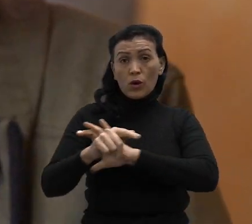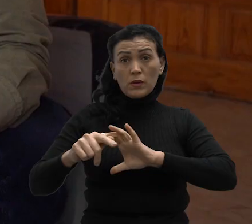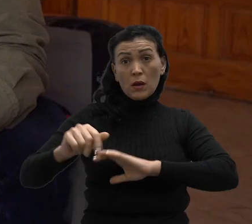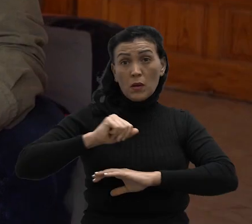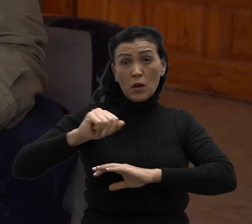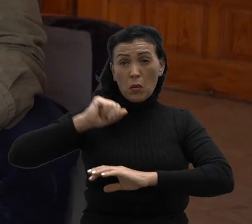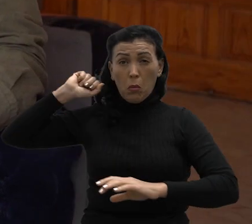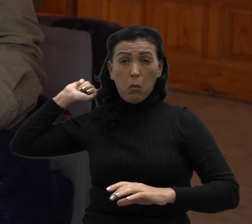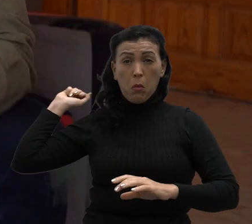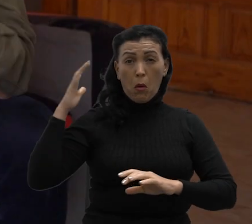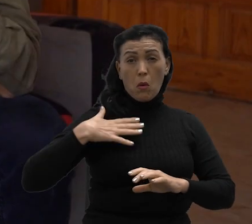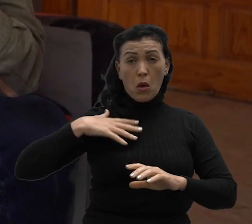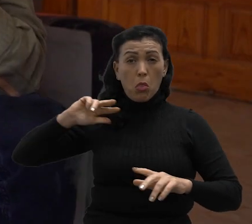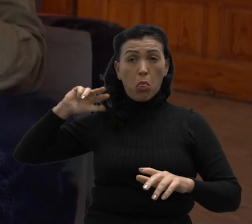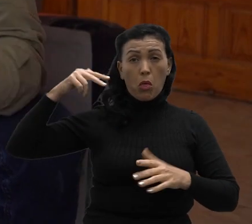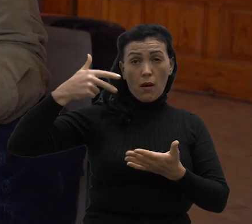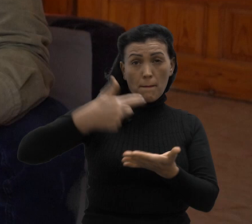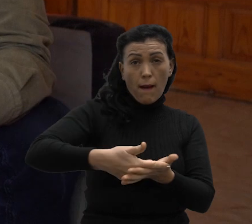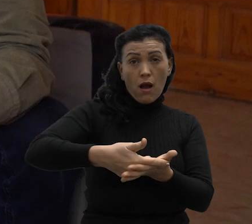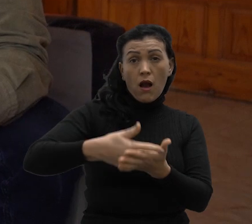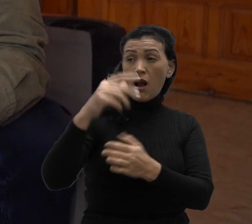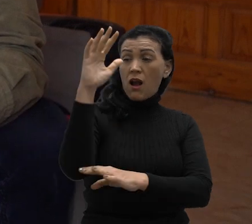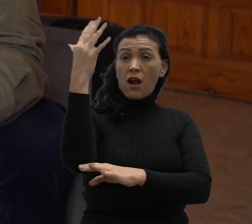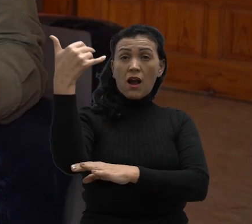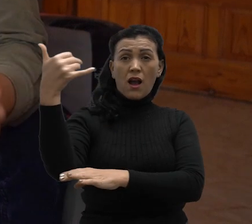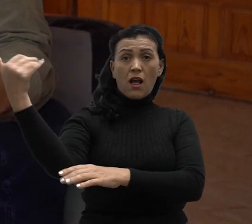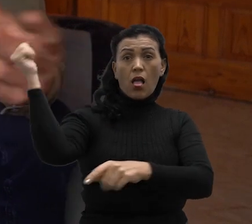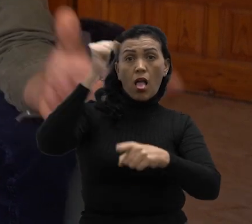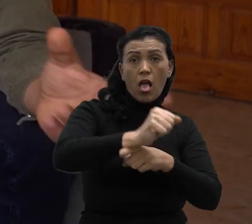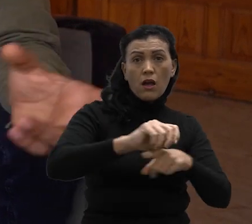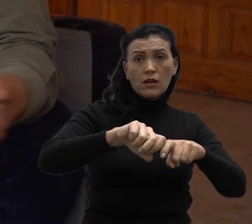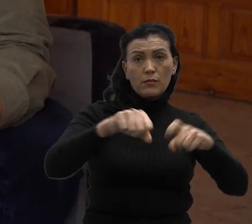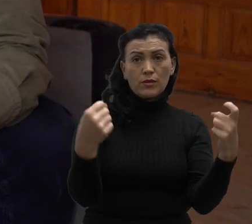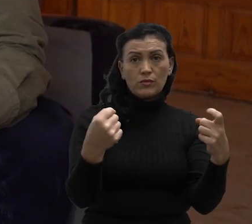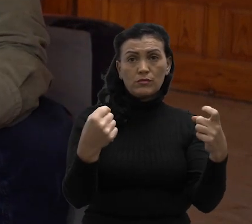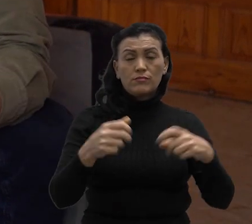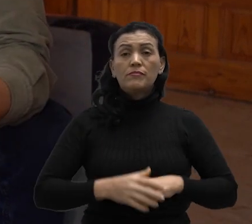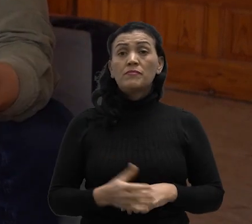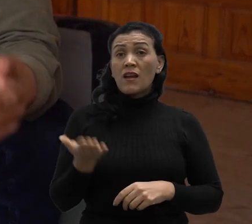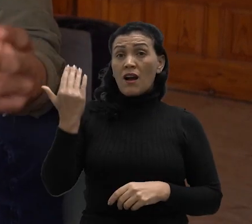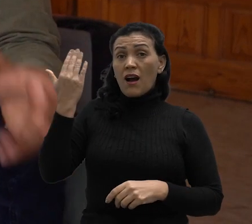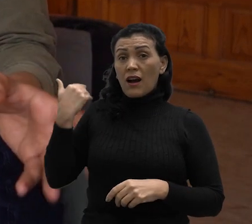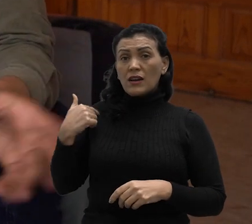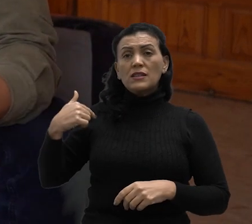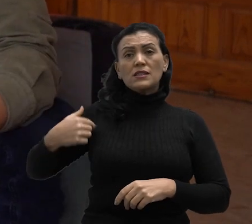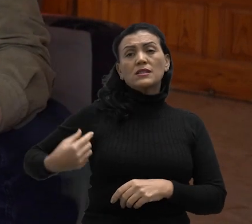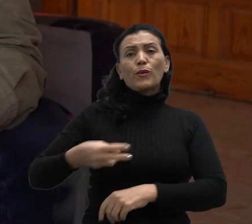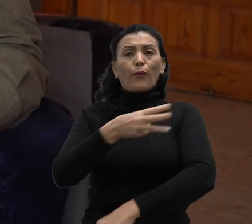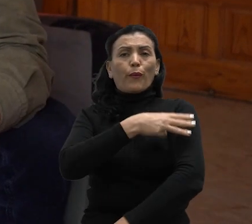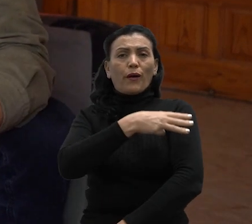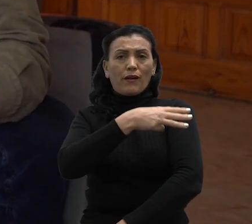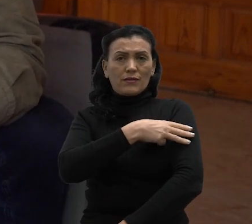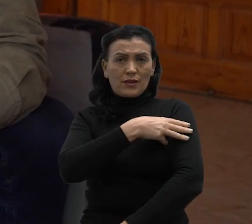رجلي، كنت انا بصف رابع وتاثرت علي نفسيا، صرت ايش كل حاجة أخاف منها، أخاف من